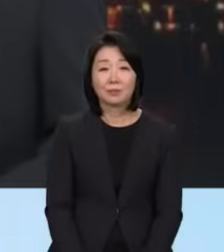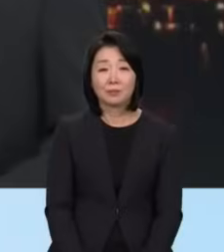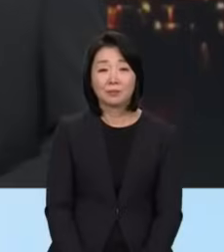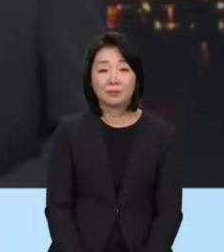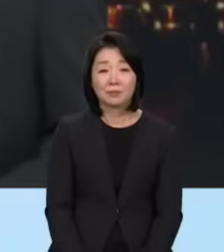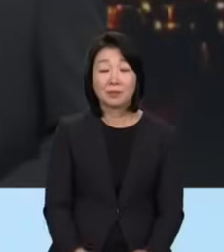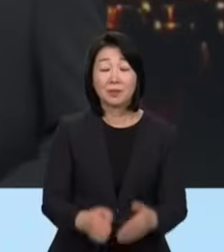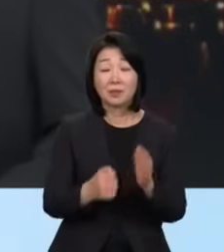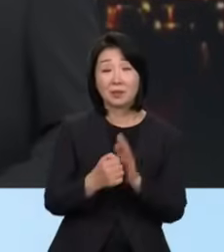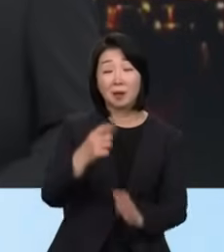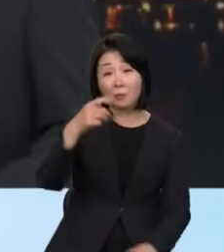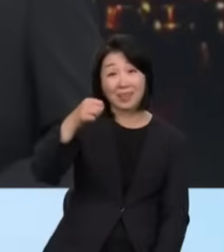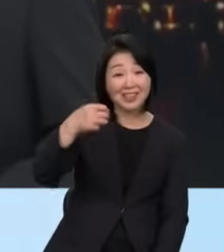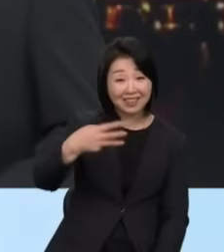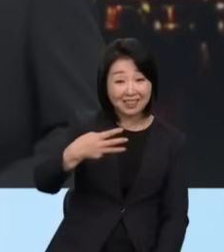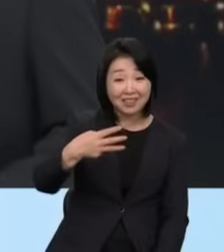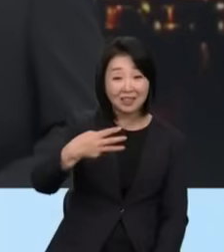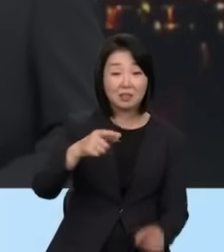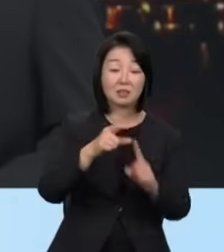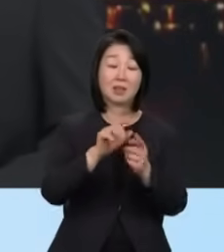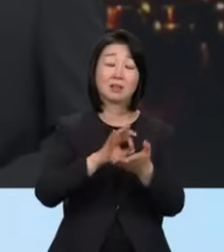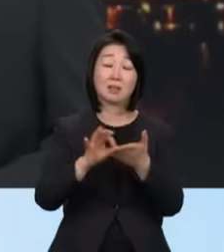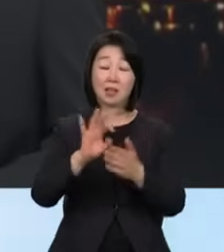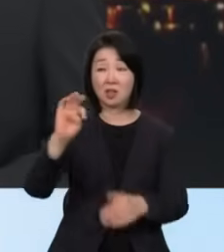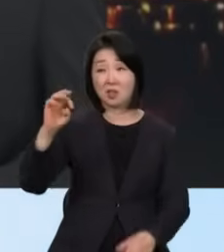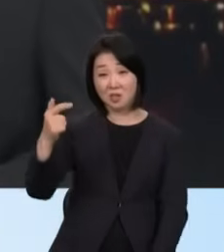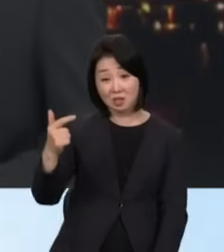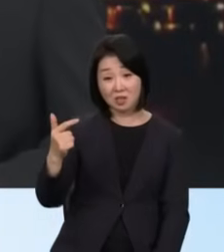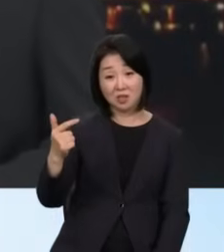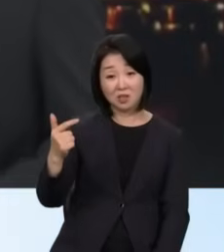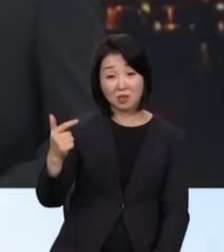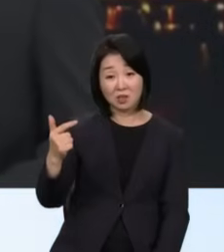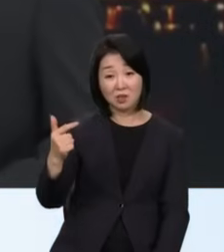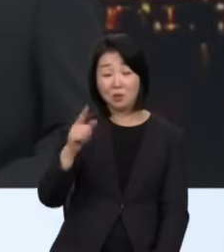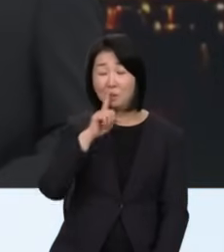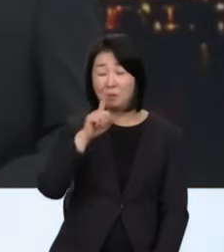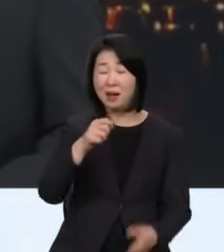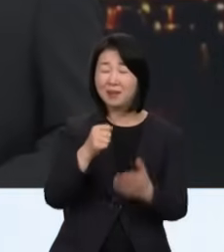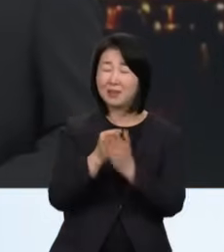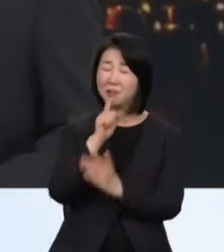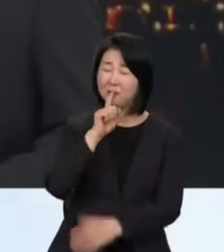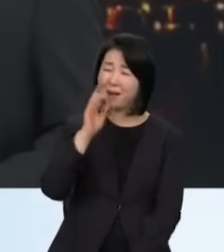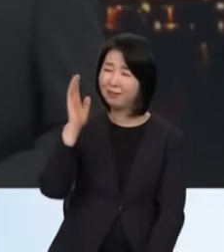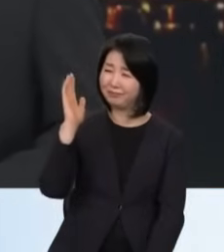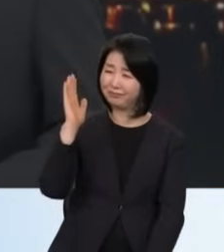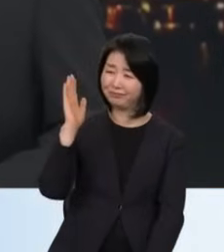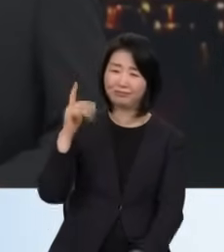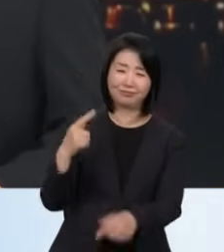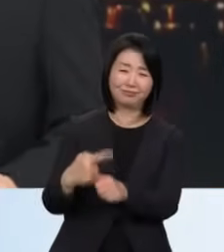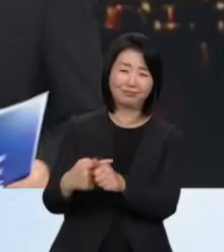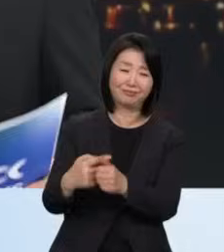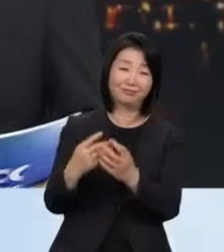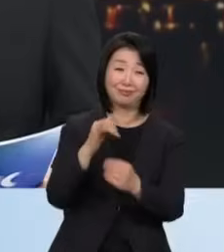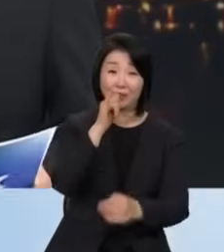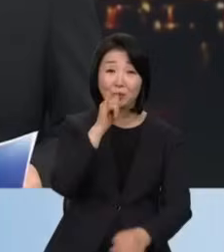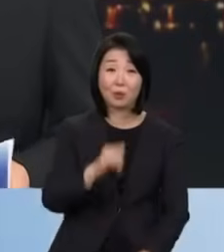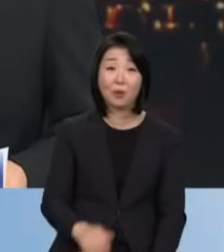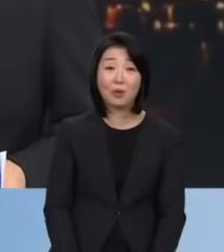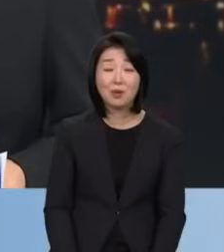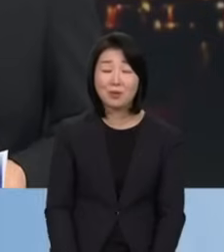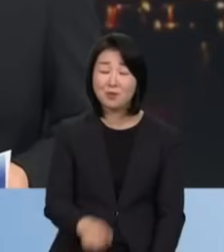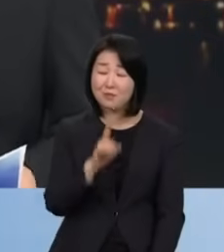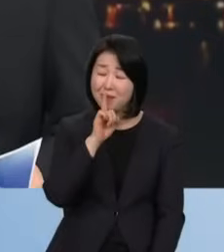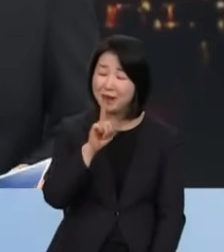그래서 틀. 네. 예. 네. 인요한 위원장이 저렇게 발언 때문에 좀 도마에 오르는 경우가 많은 것 같아요. 그렇습니다. 최근에 그 여러